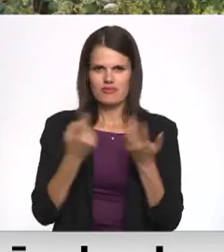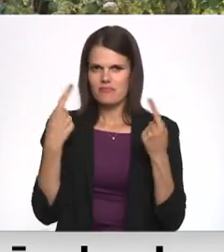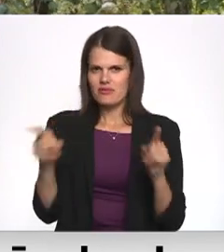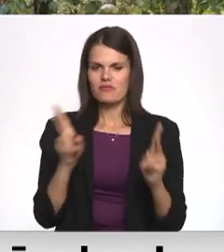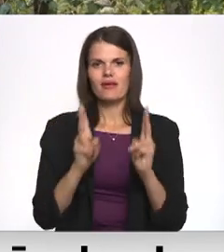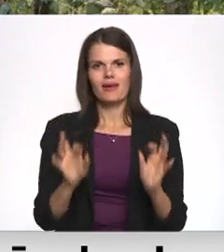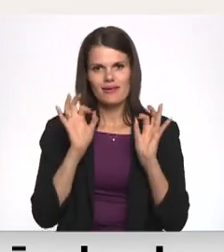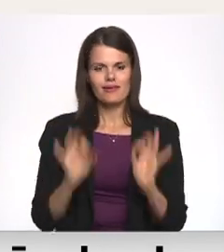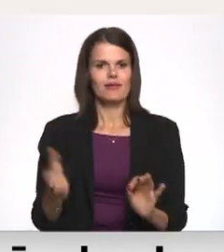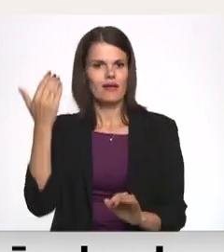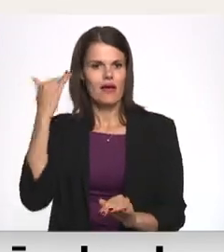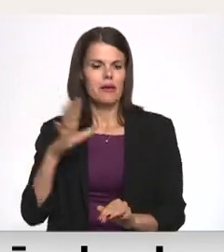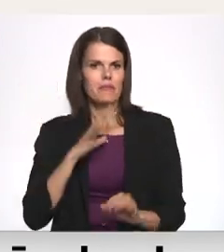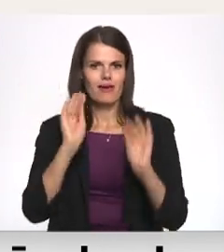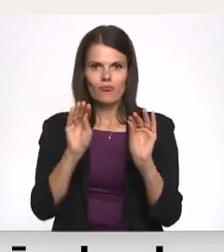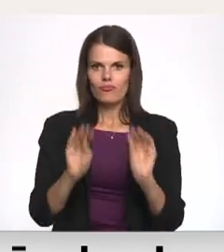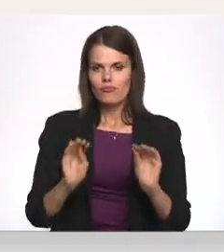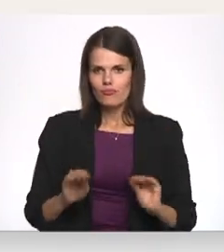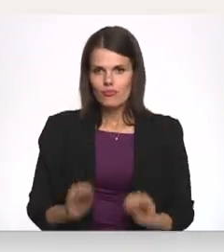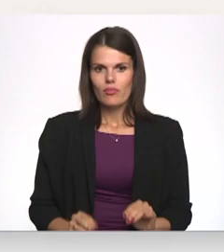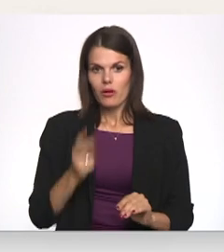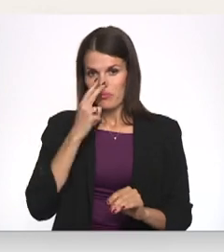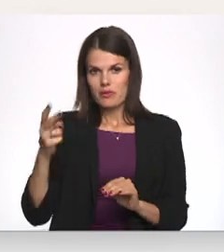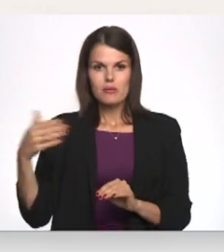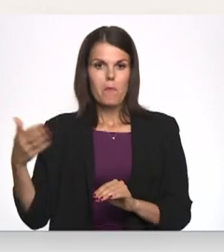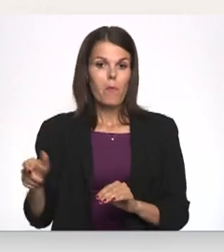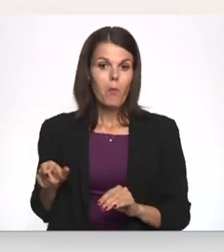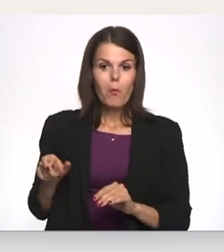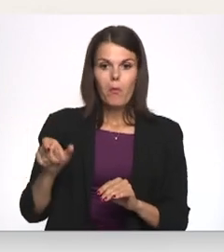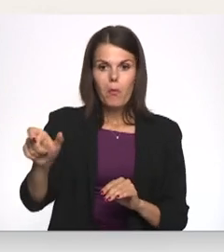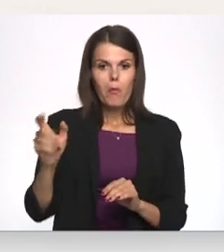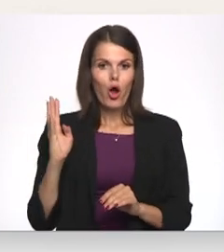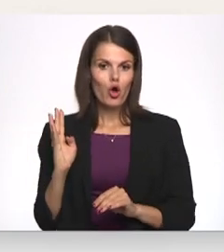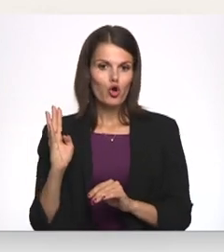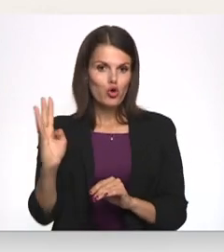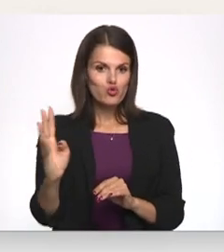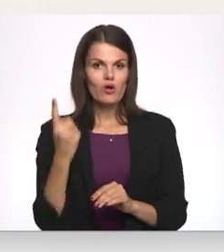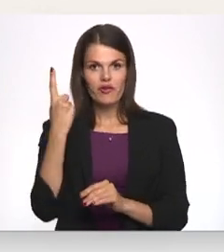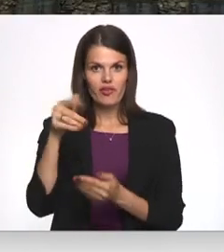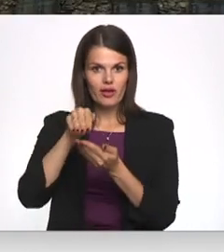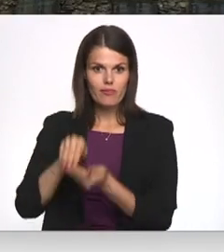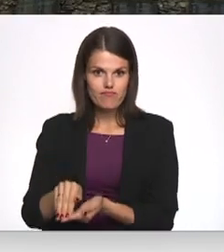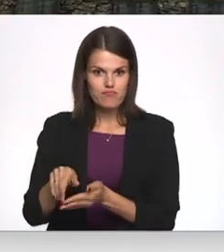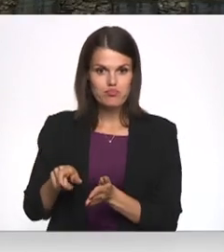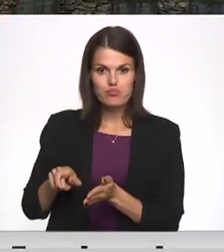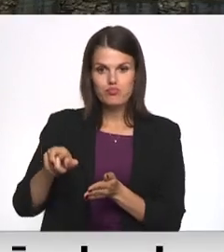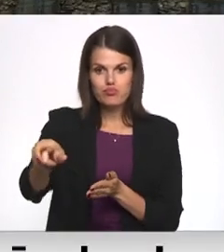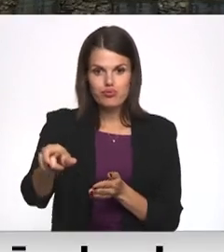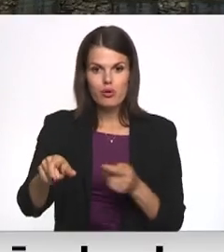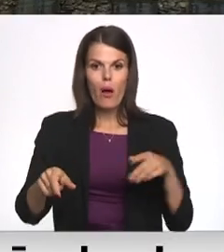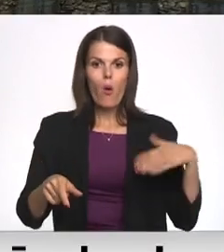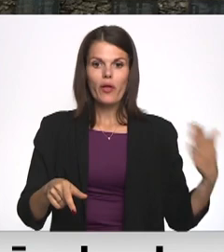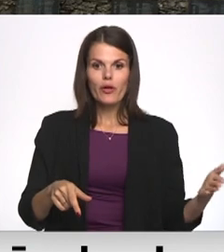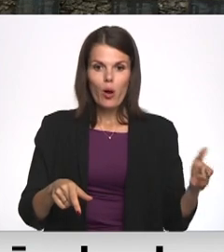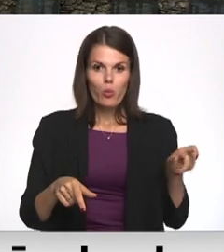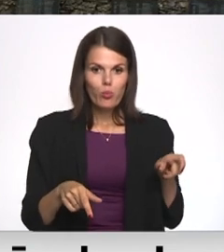bija izveidots. Šeit gar malu, ja kā redzēt, tā kā gar kapsētas žogu maliņi iet, viena abedījuma bedra un gar pretējo malu,